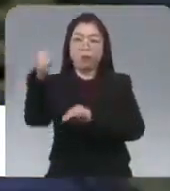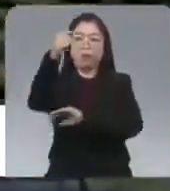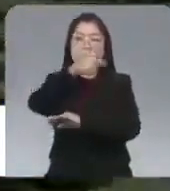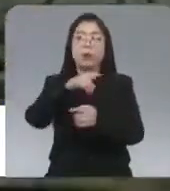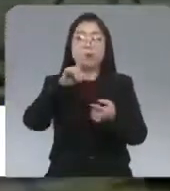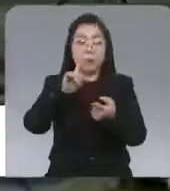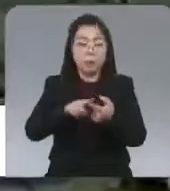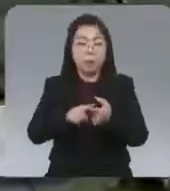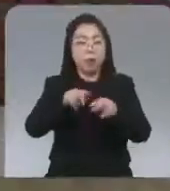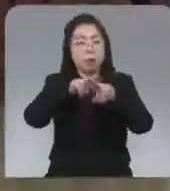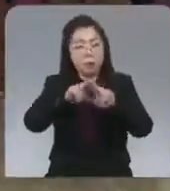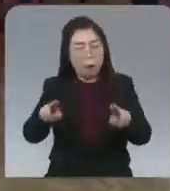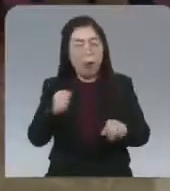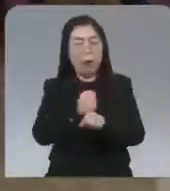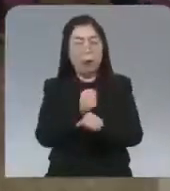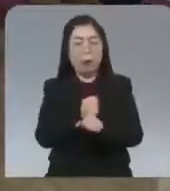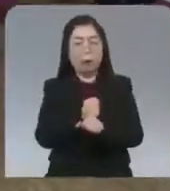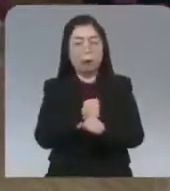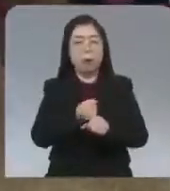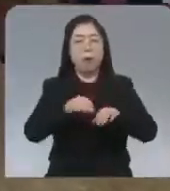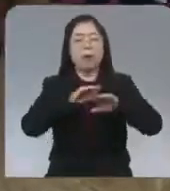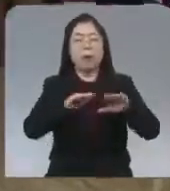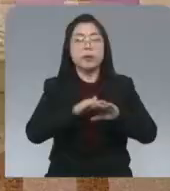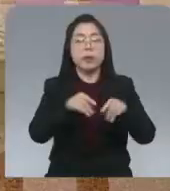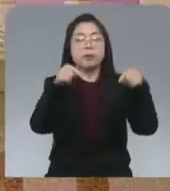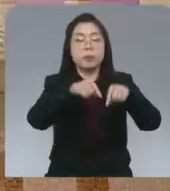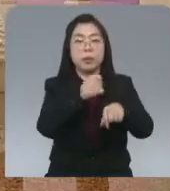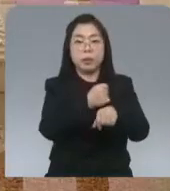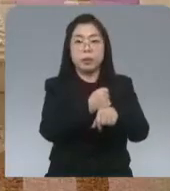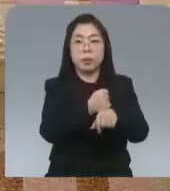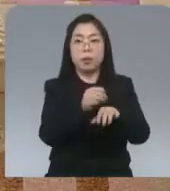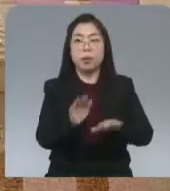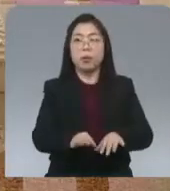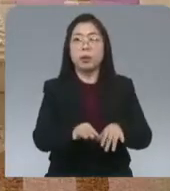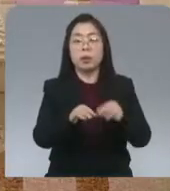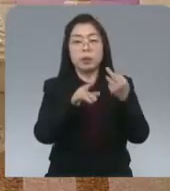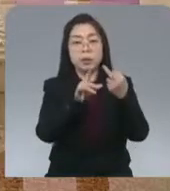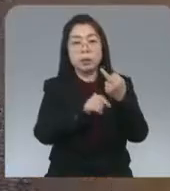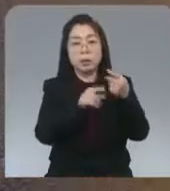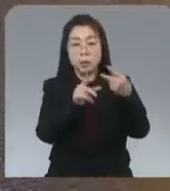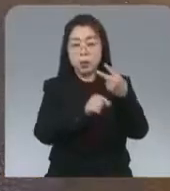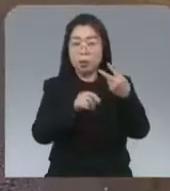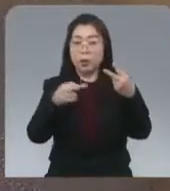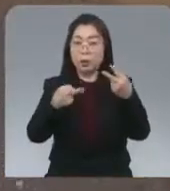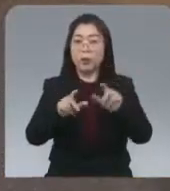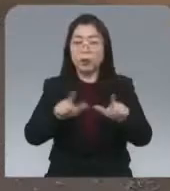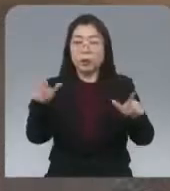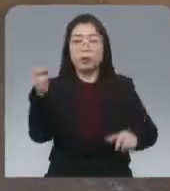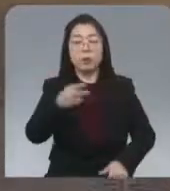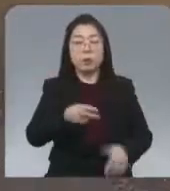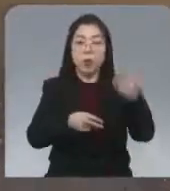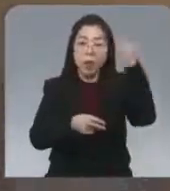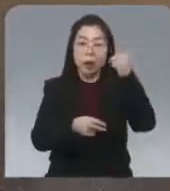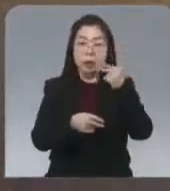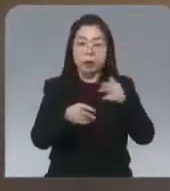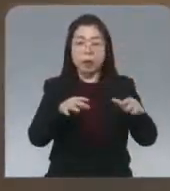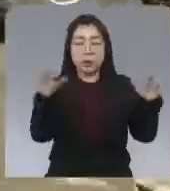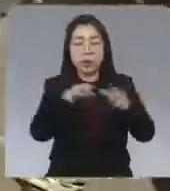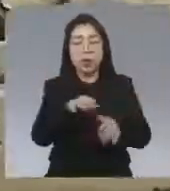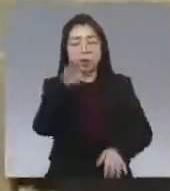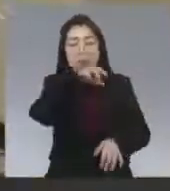căng thẳng trên Bán đảo Hàn Quốc liu than đồng thời còn để ngỏ khả năng rút lại cam kết những thử nghiệm hạt nhân và tên lửa đạn đạo xuyên lục địa